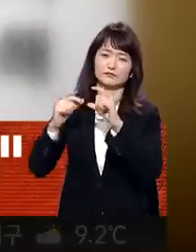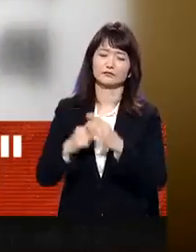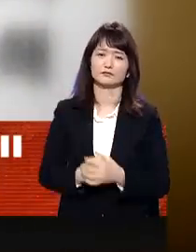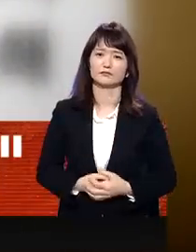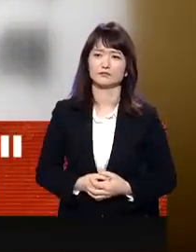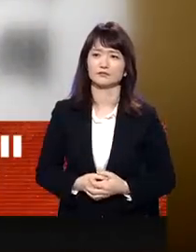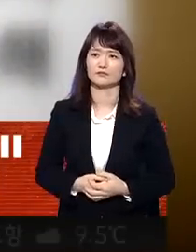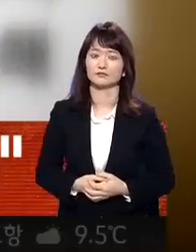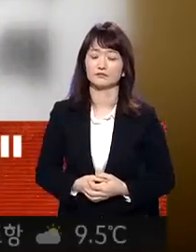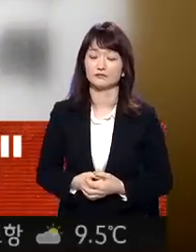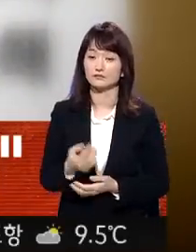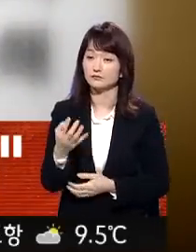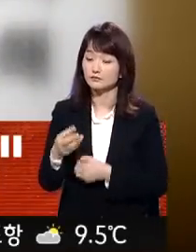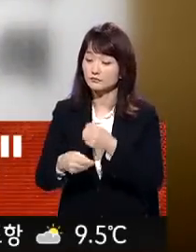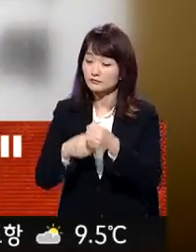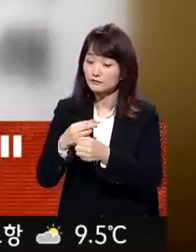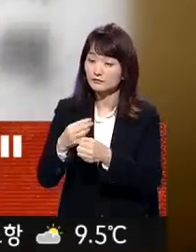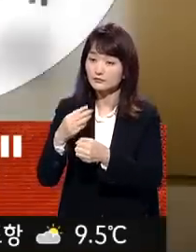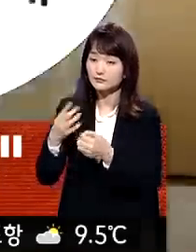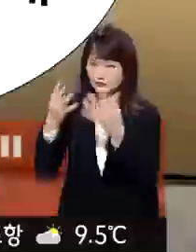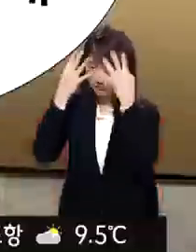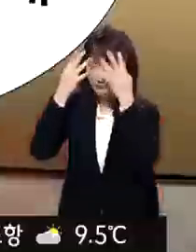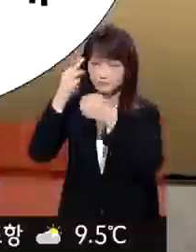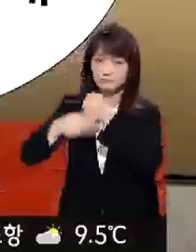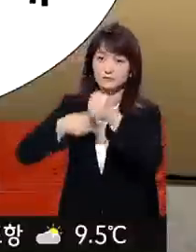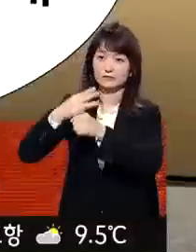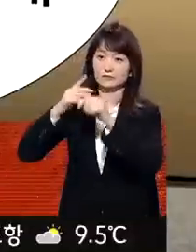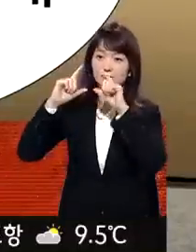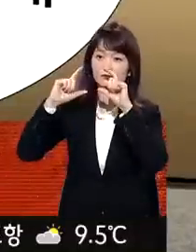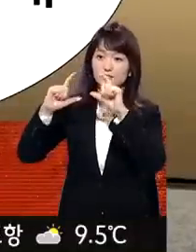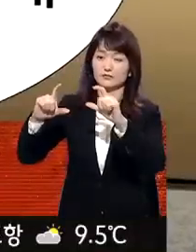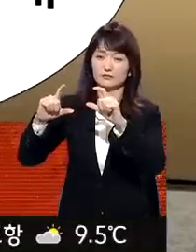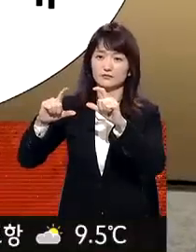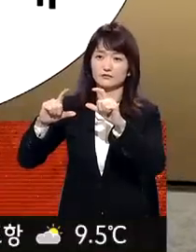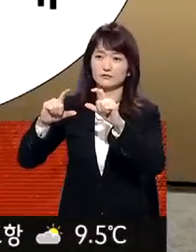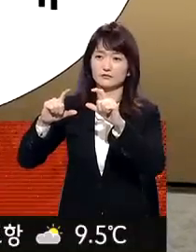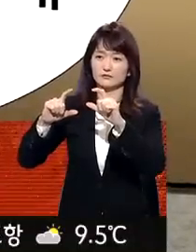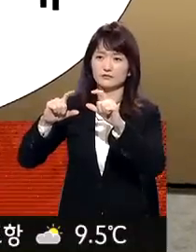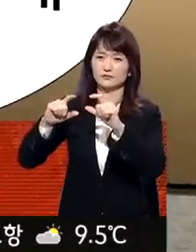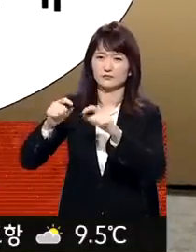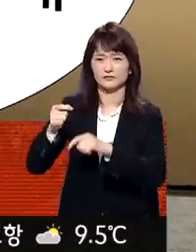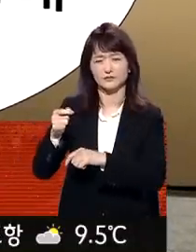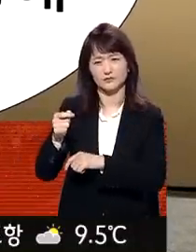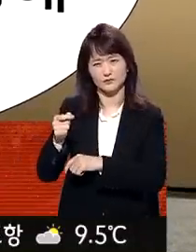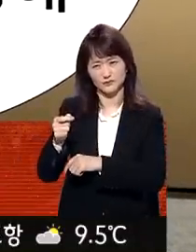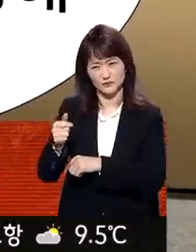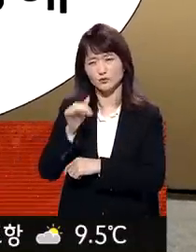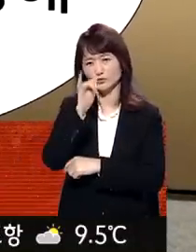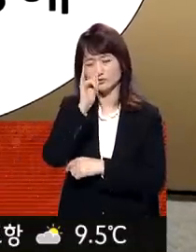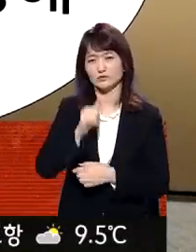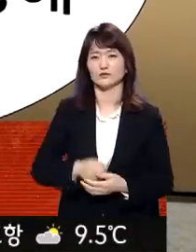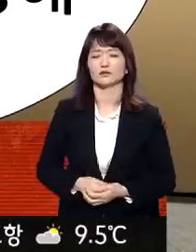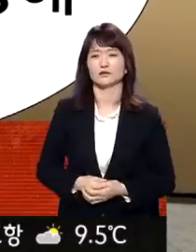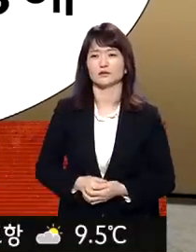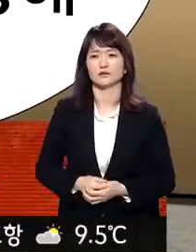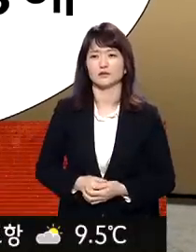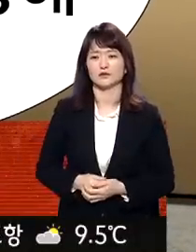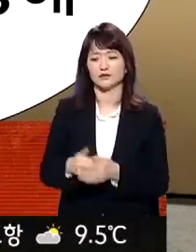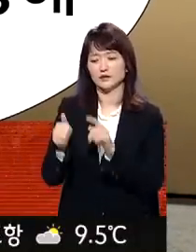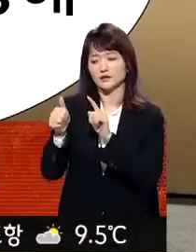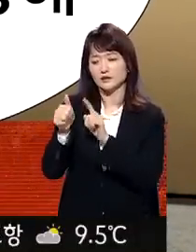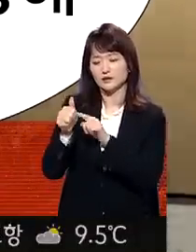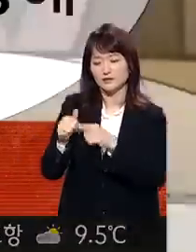이런 걸 본 거죠. 년이요? 징역 3년입니다. 좀 예, 적을 수 있는데 일단은 뭐